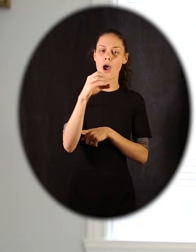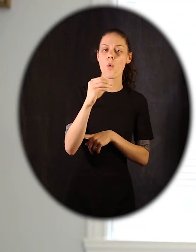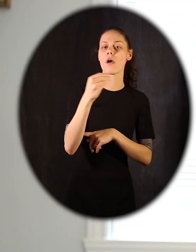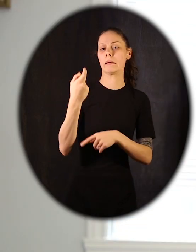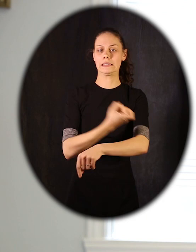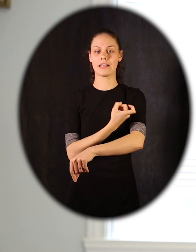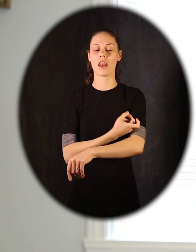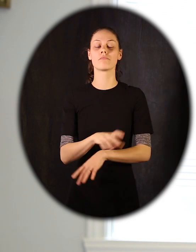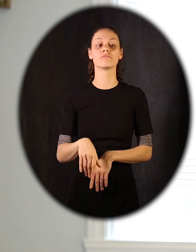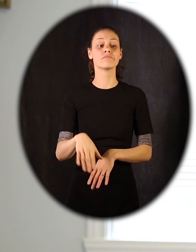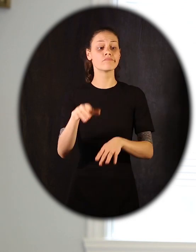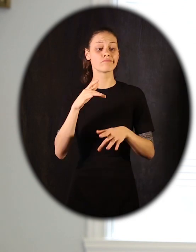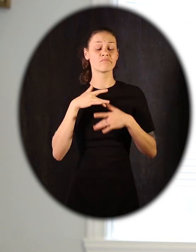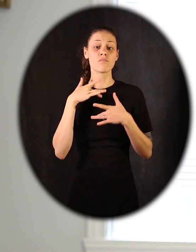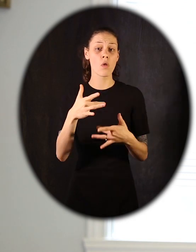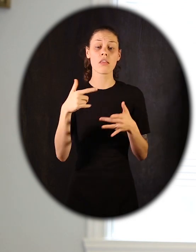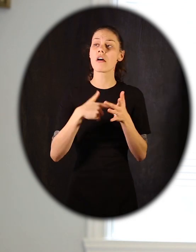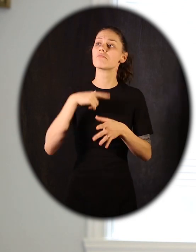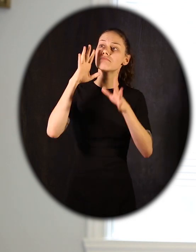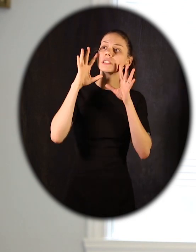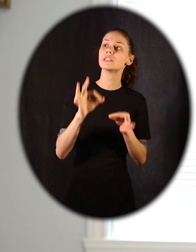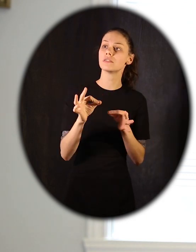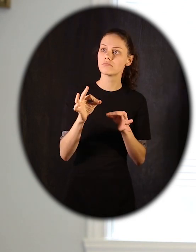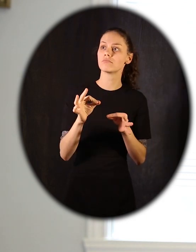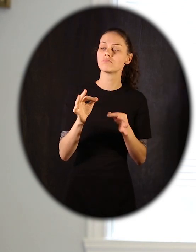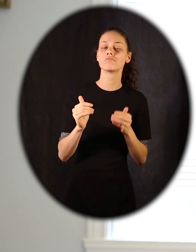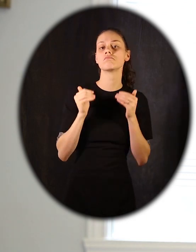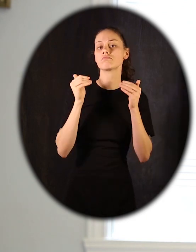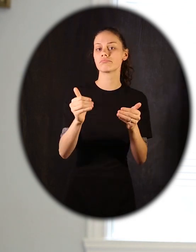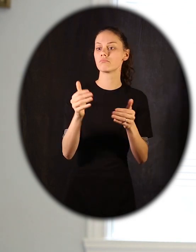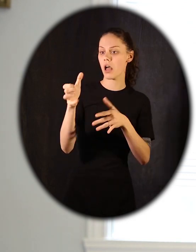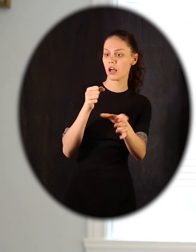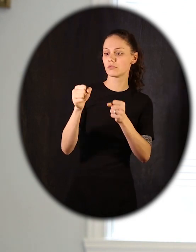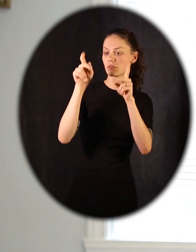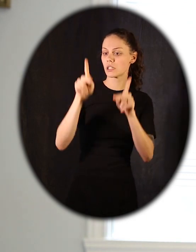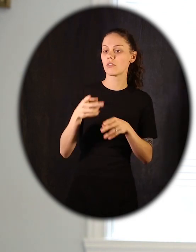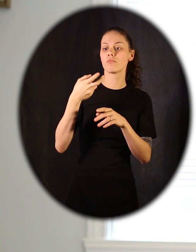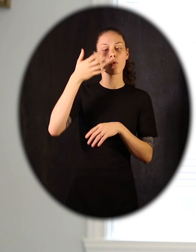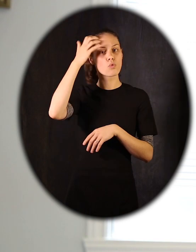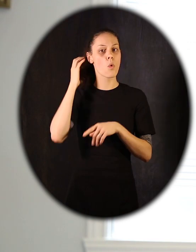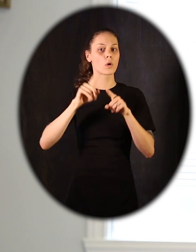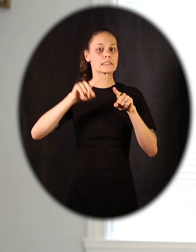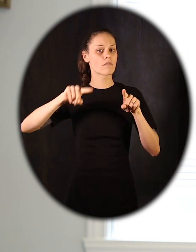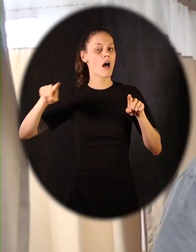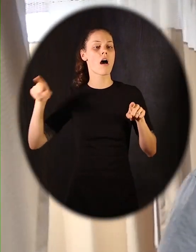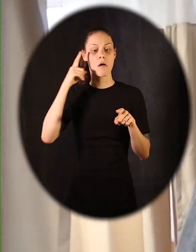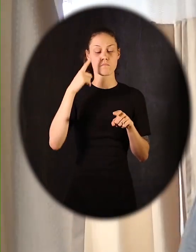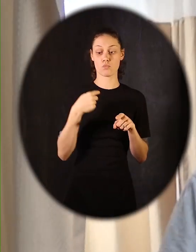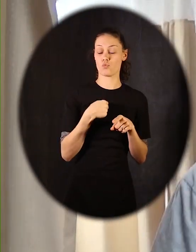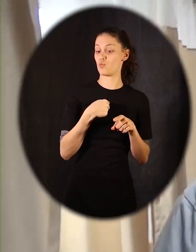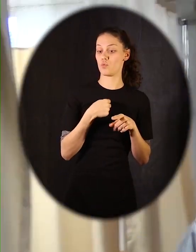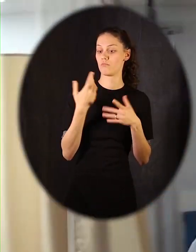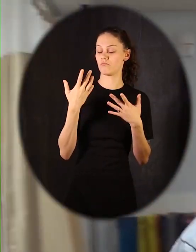Pour être honnête, quand nous on a décidé de faire ça et d'engager des personnes neurodivers, pour nous c'était